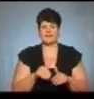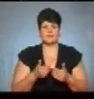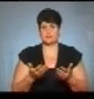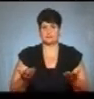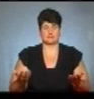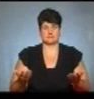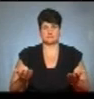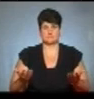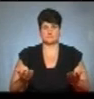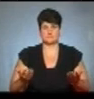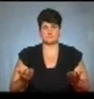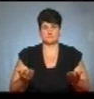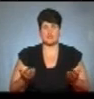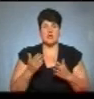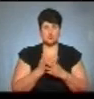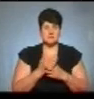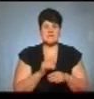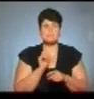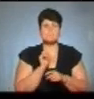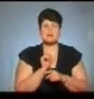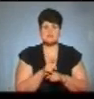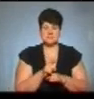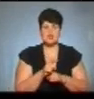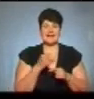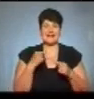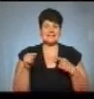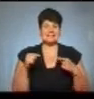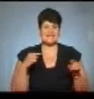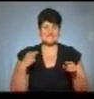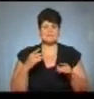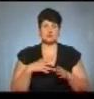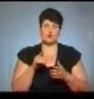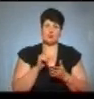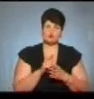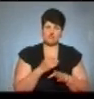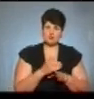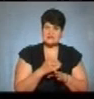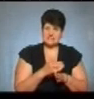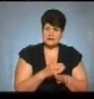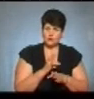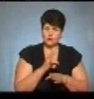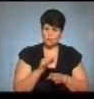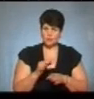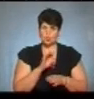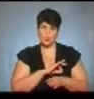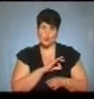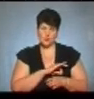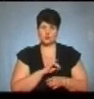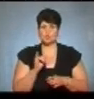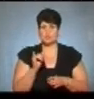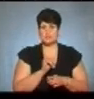надається. А субсидія призначається як різниця між обов'язковою частиною від доходу і